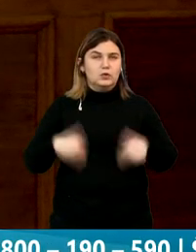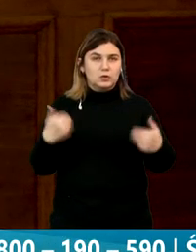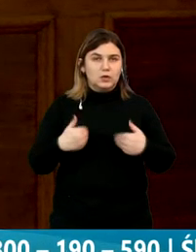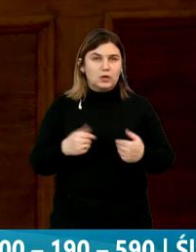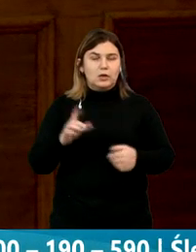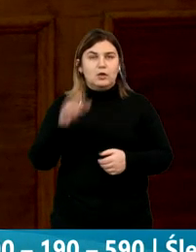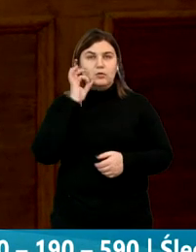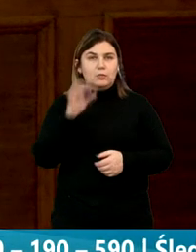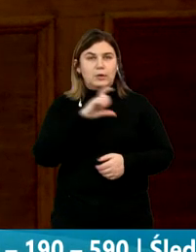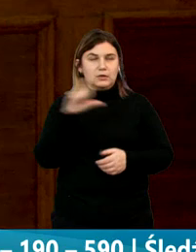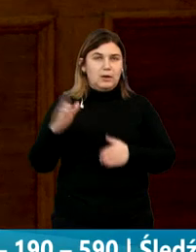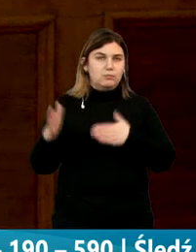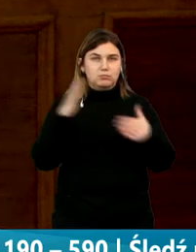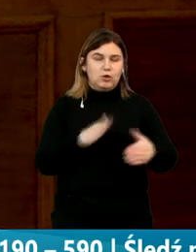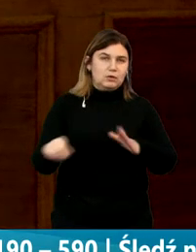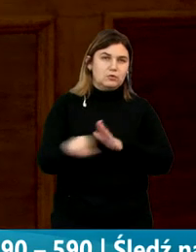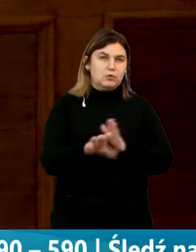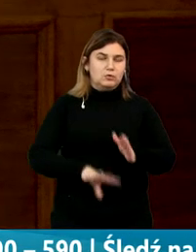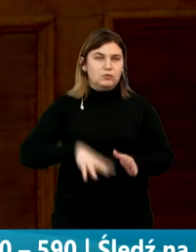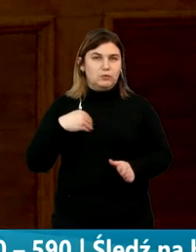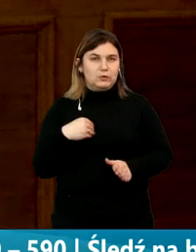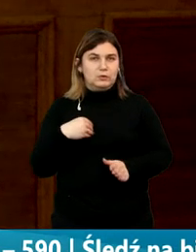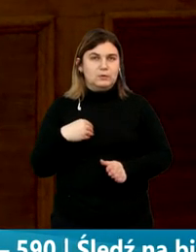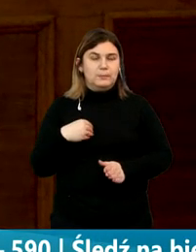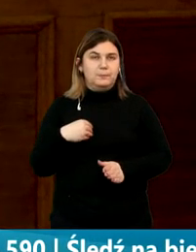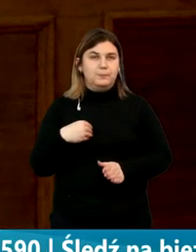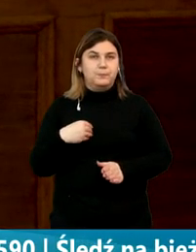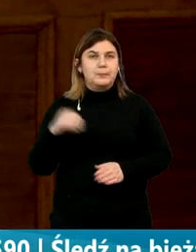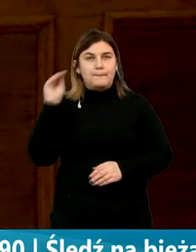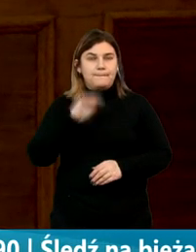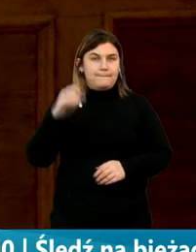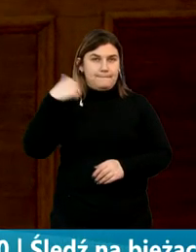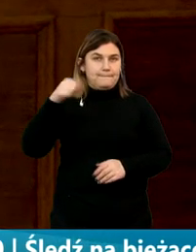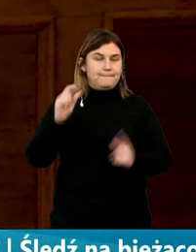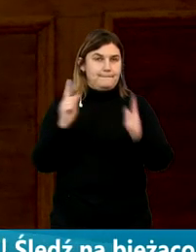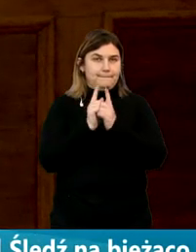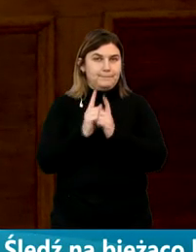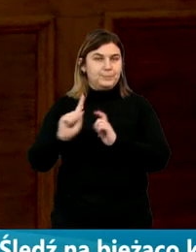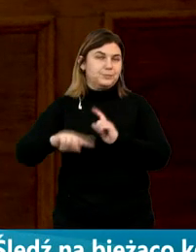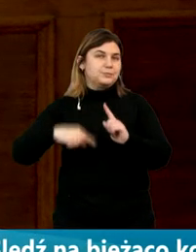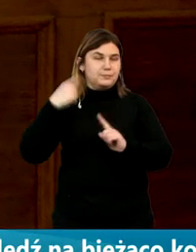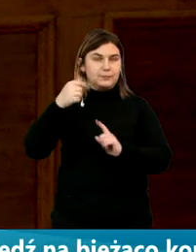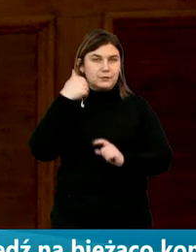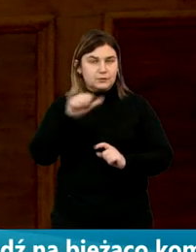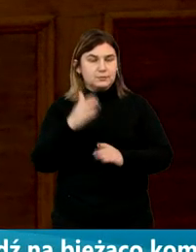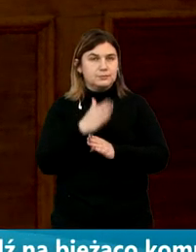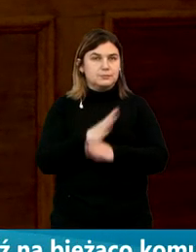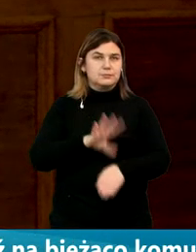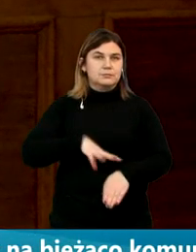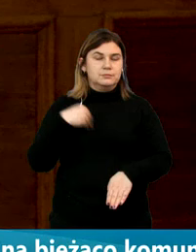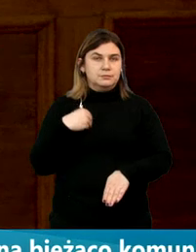tego dobrego czasu przygotowywania się do świąt. Przed nami jeszcze jedno spotkanie przedświąteczne. Mam